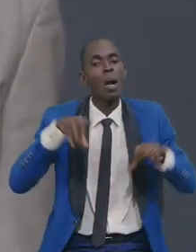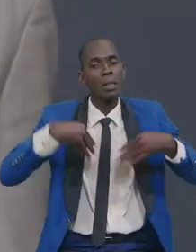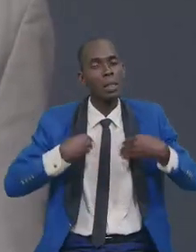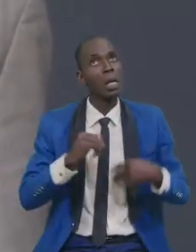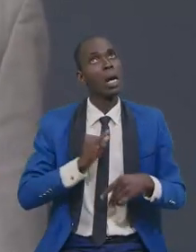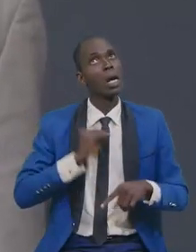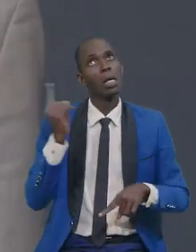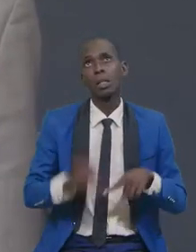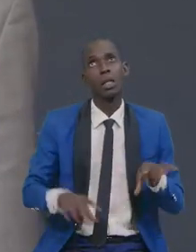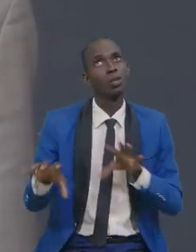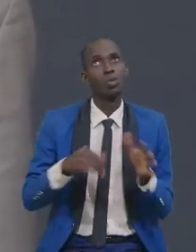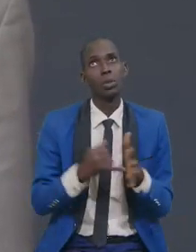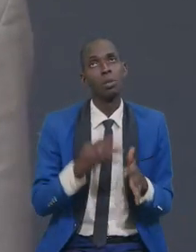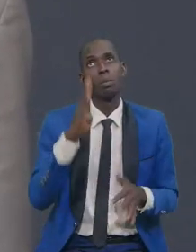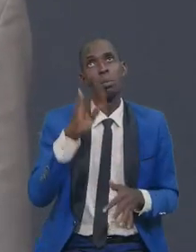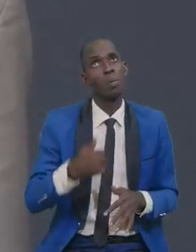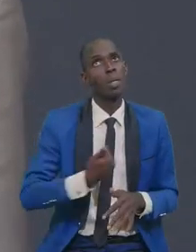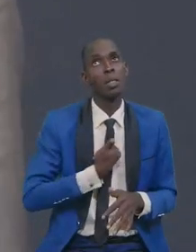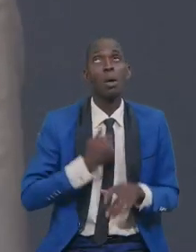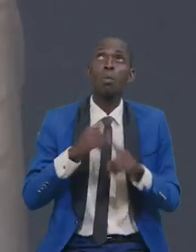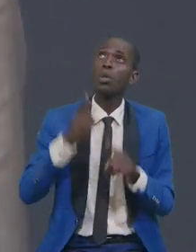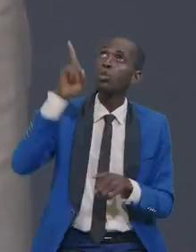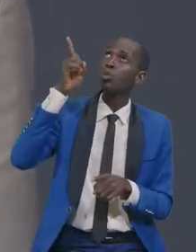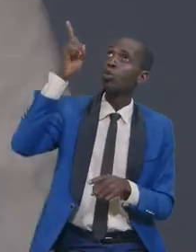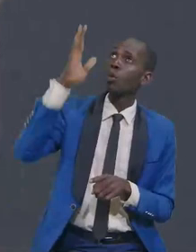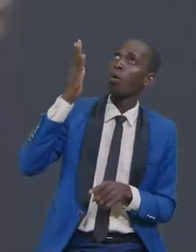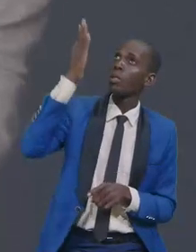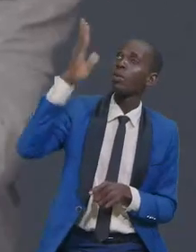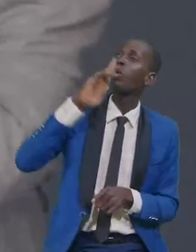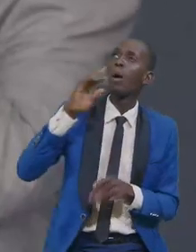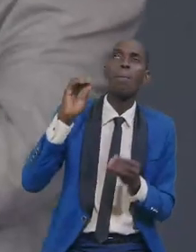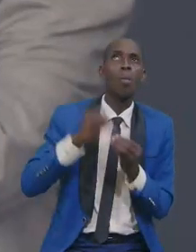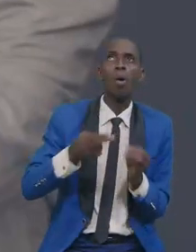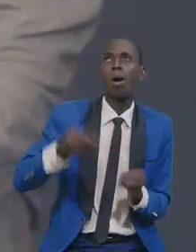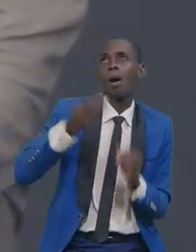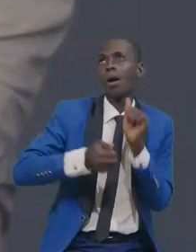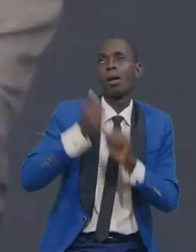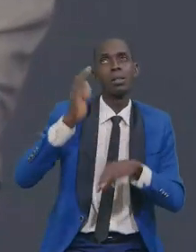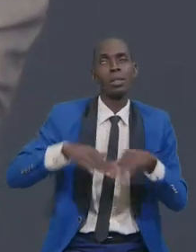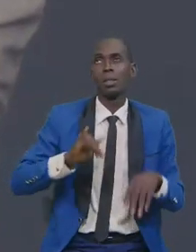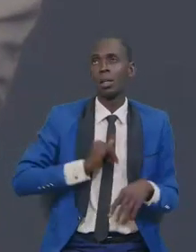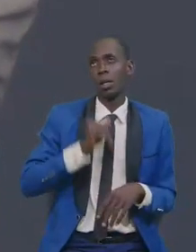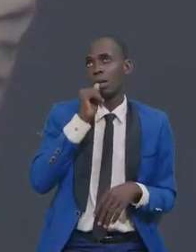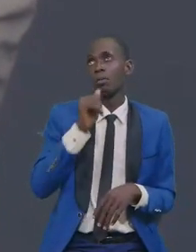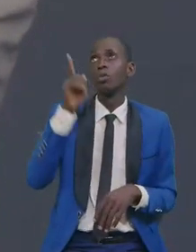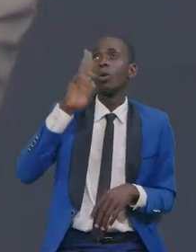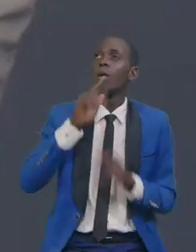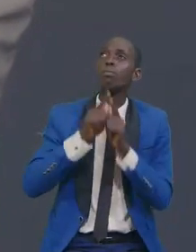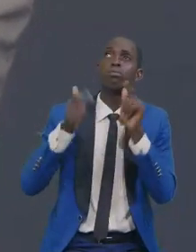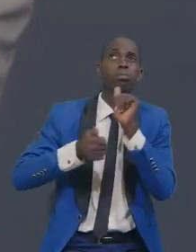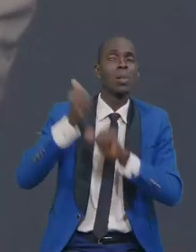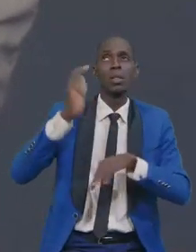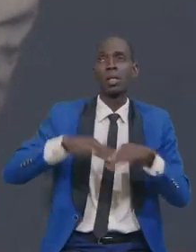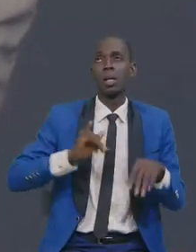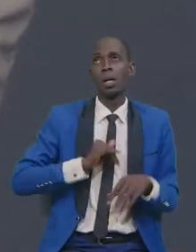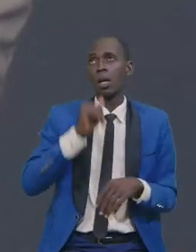moi-même. Dieu, c'est Dieu qui est au ciel, tu es plus grand que moi. Tu es plus élevé que moi.